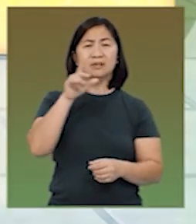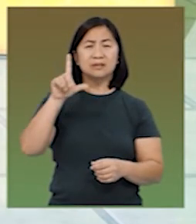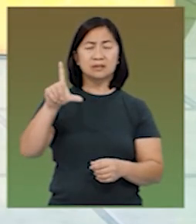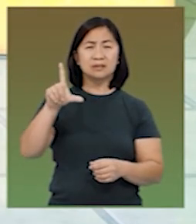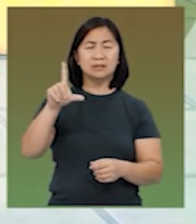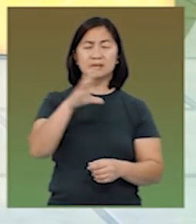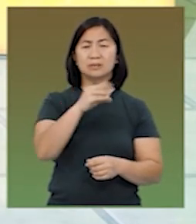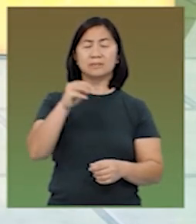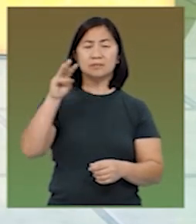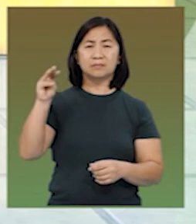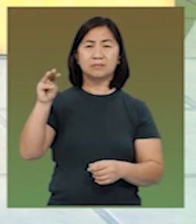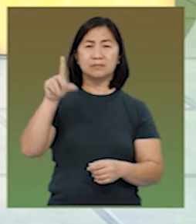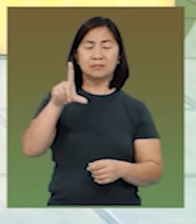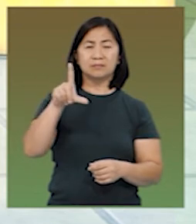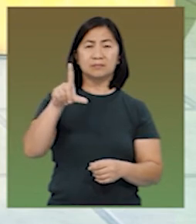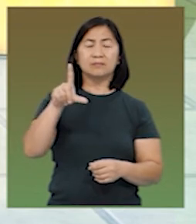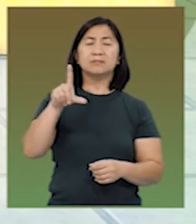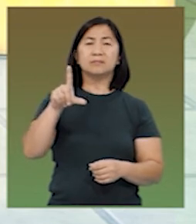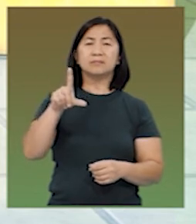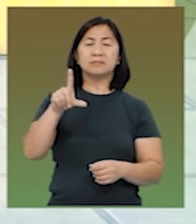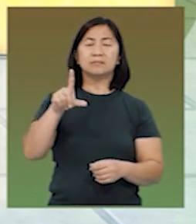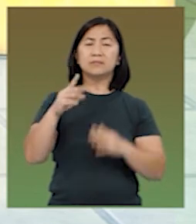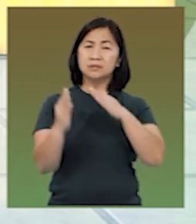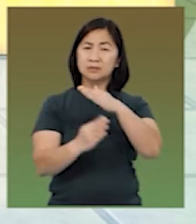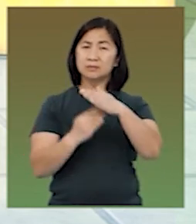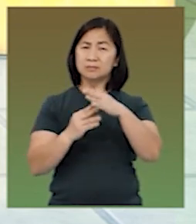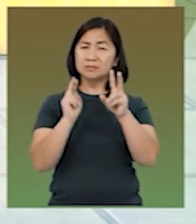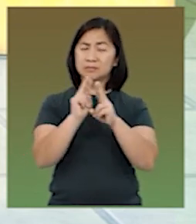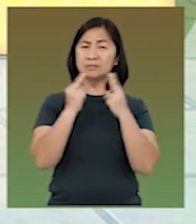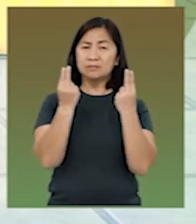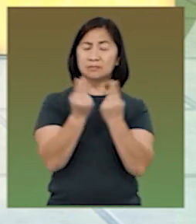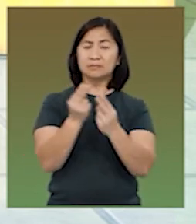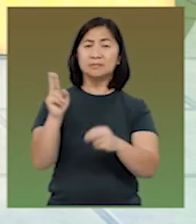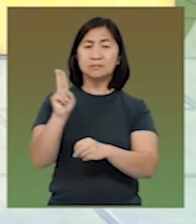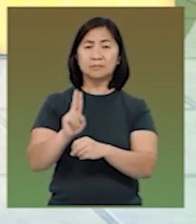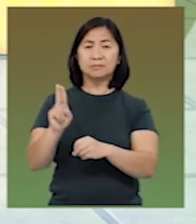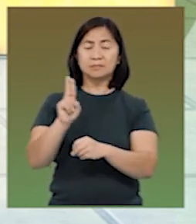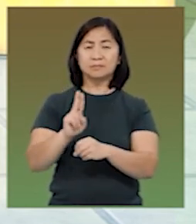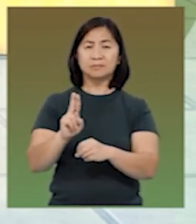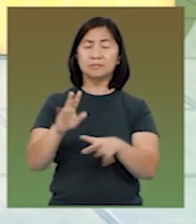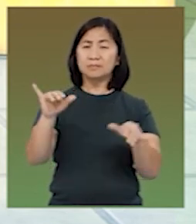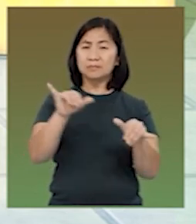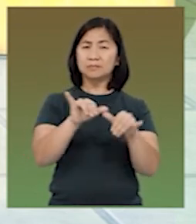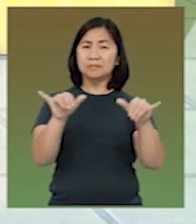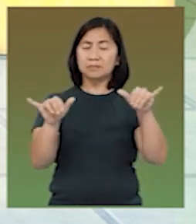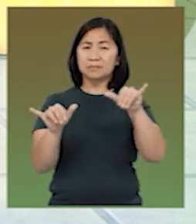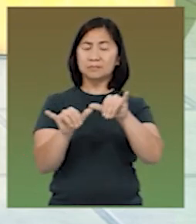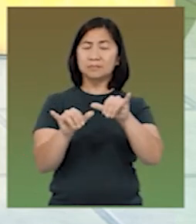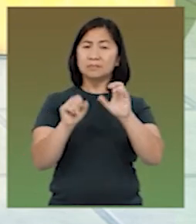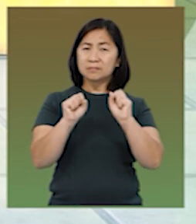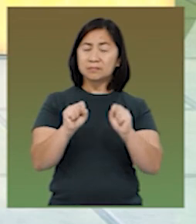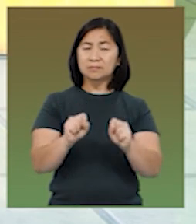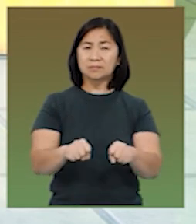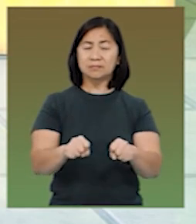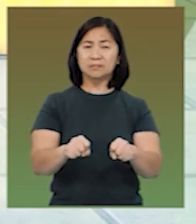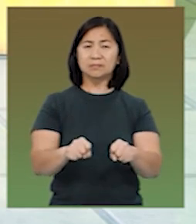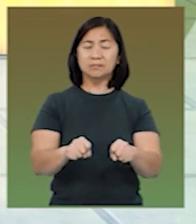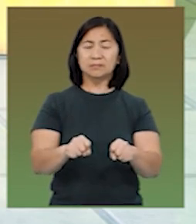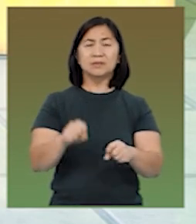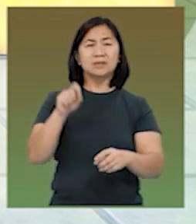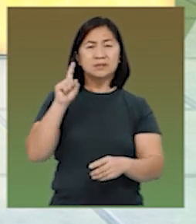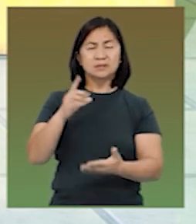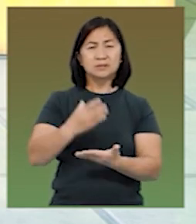Inay, liters at milliliters po pala ang mga basic units na ginagamit sa pag-measure ng